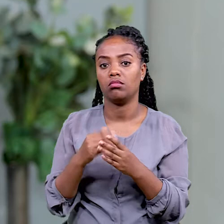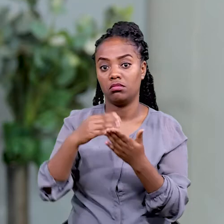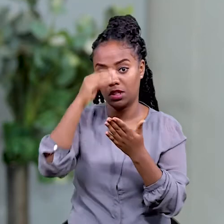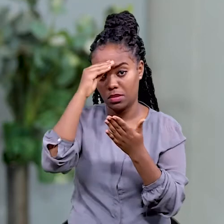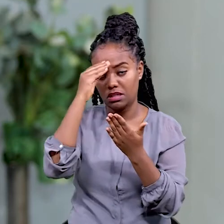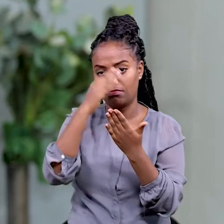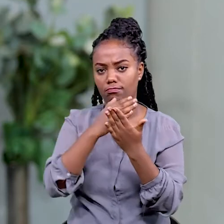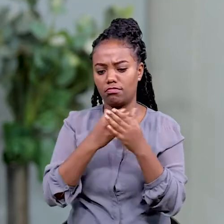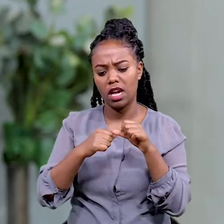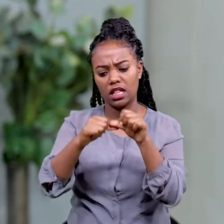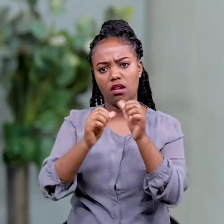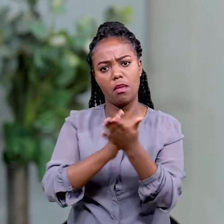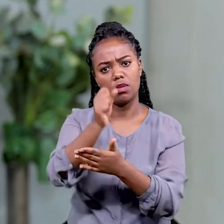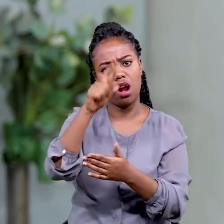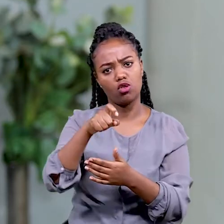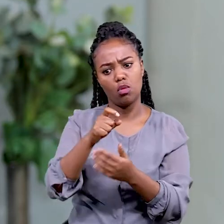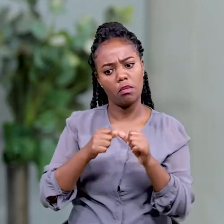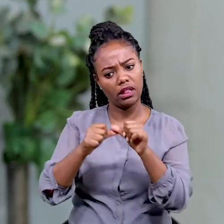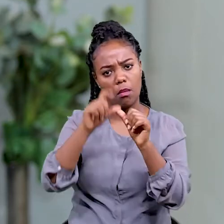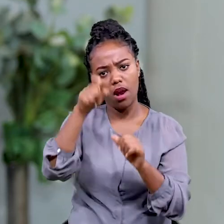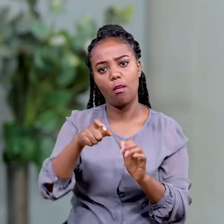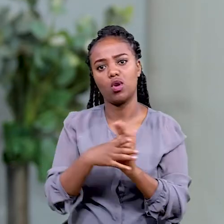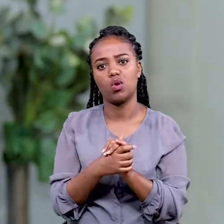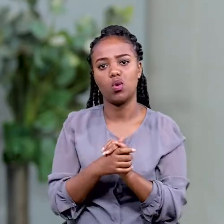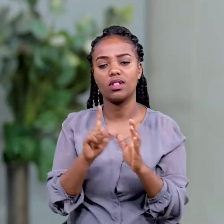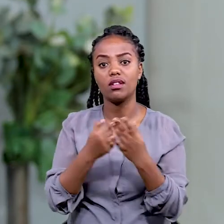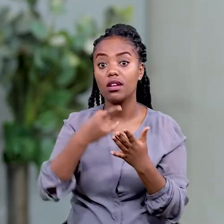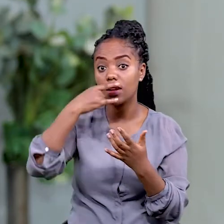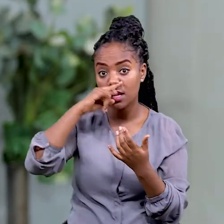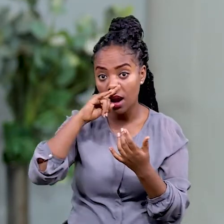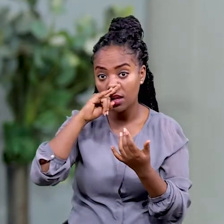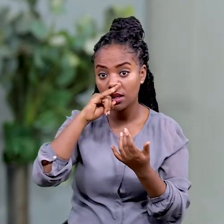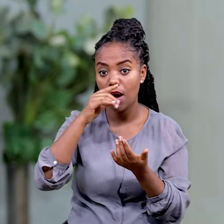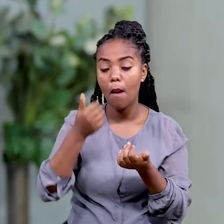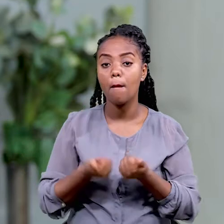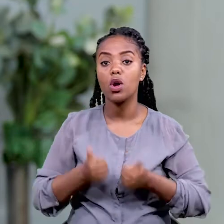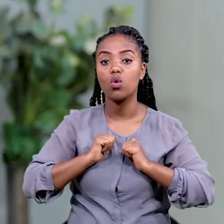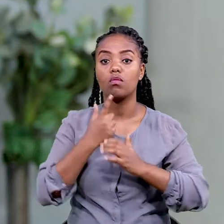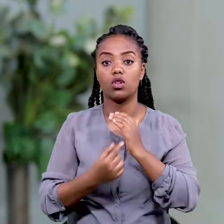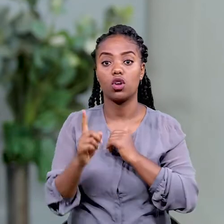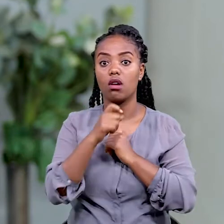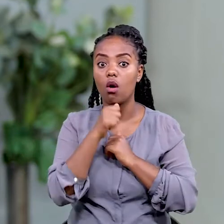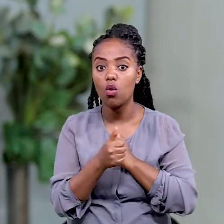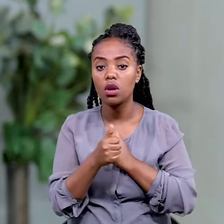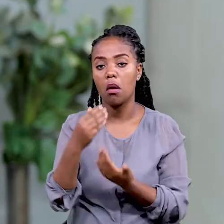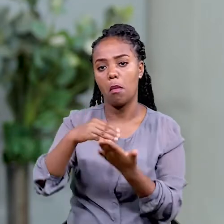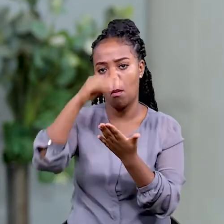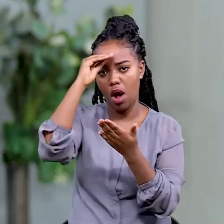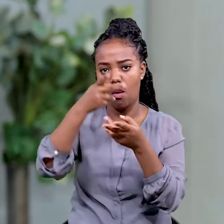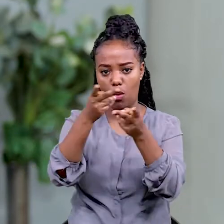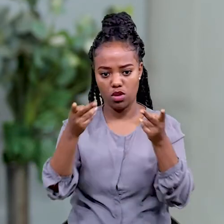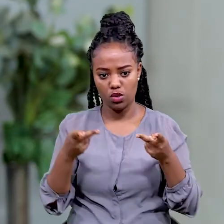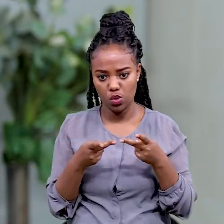ትምህርታቸውን የመቀጠል መብት አላቸው፣ መቀጠልም አለባቸው። ስለዚህ እነዚህ ህፃናቶች መኖራቸው ብቻ ሳይሆን